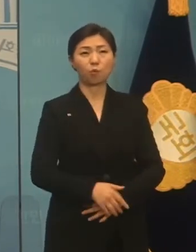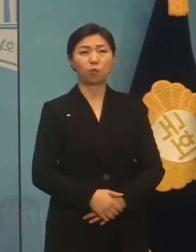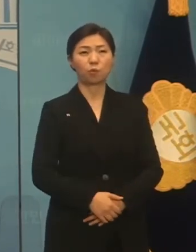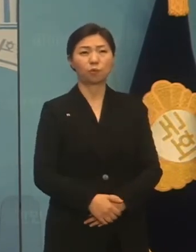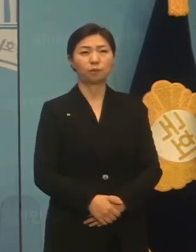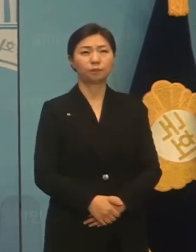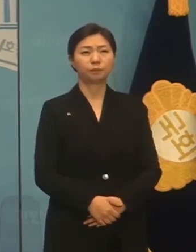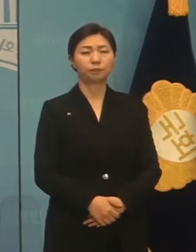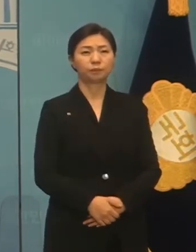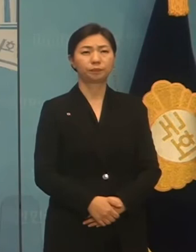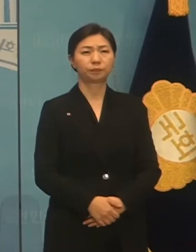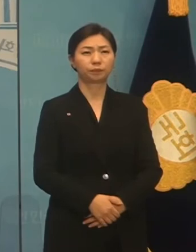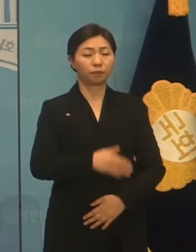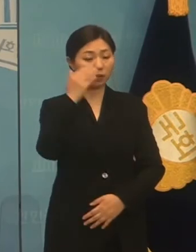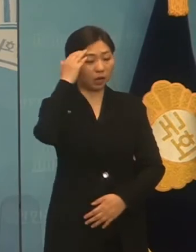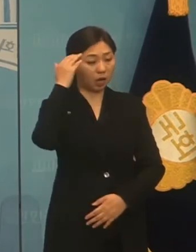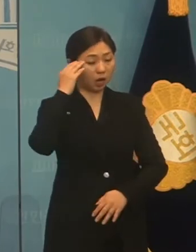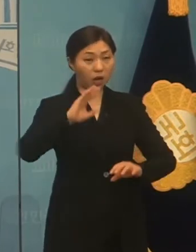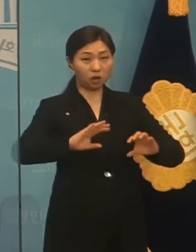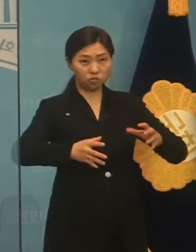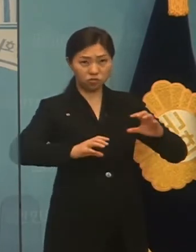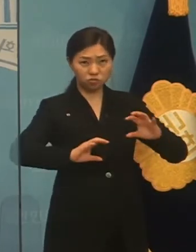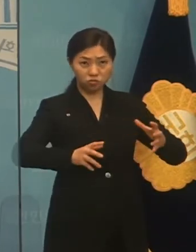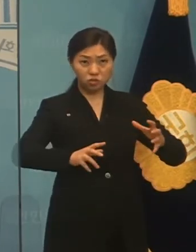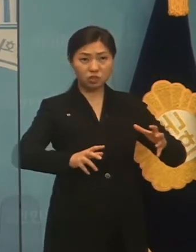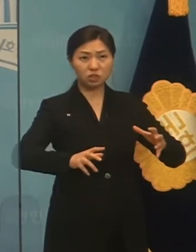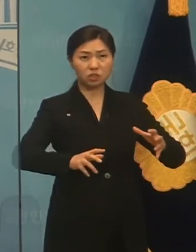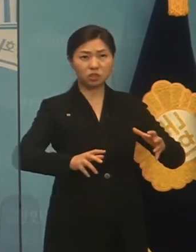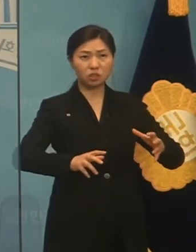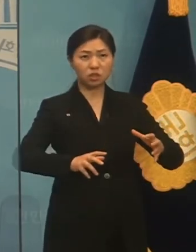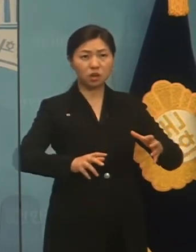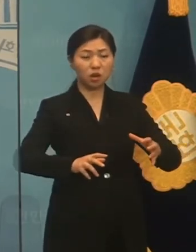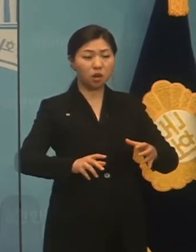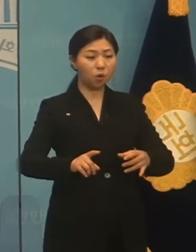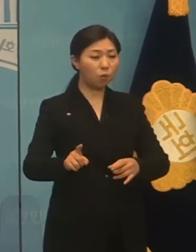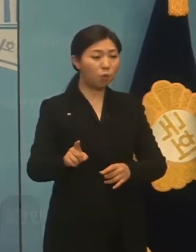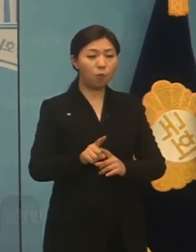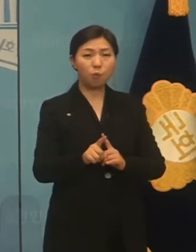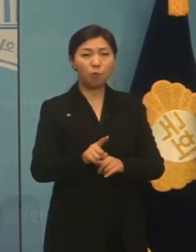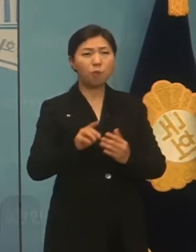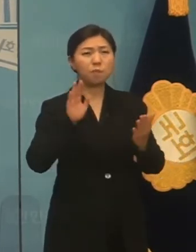도대체 우리 대한민국이 어디로 가고 있는가?